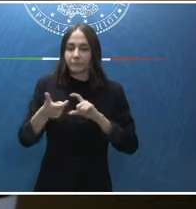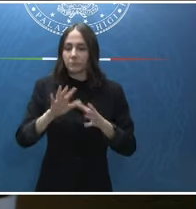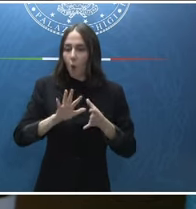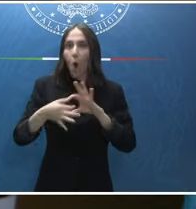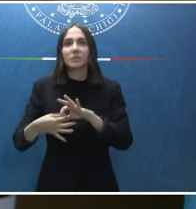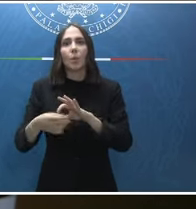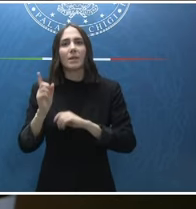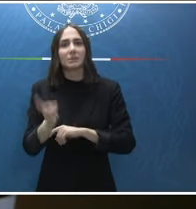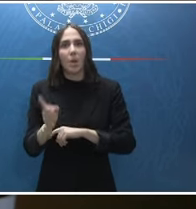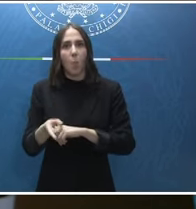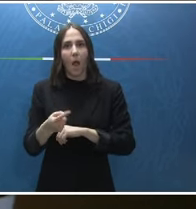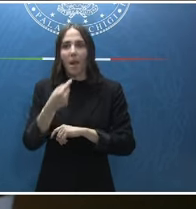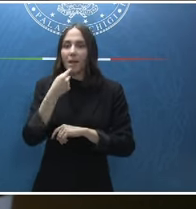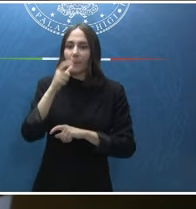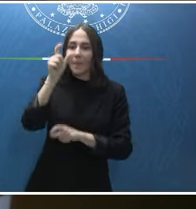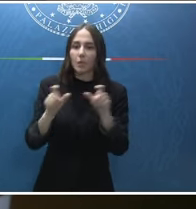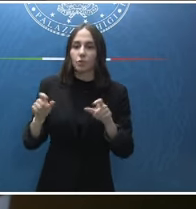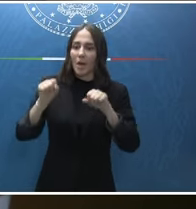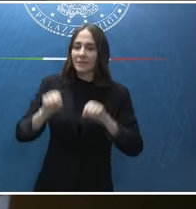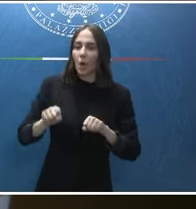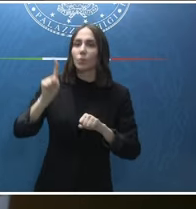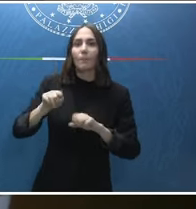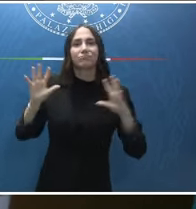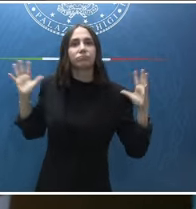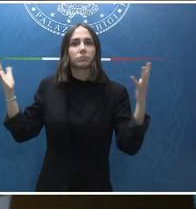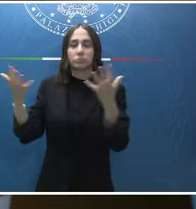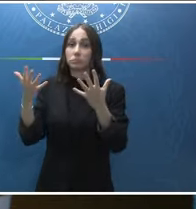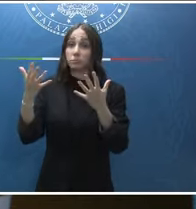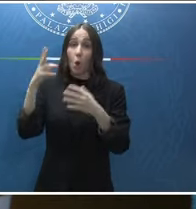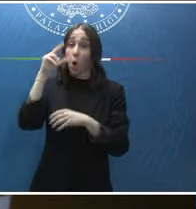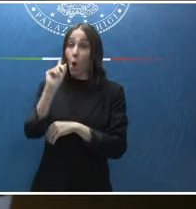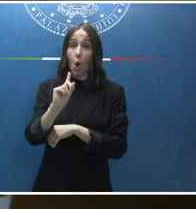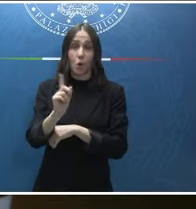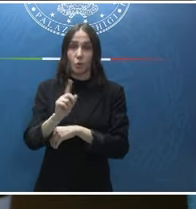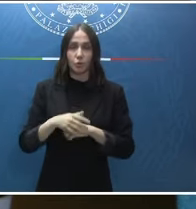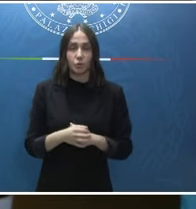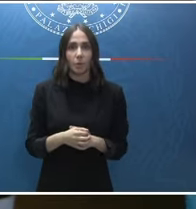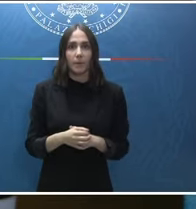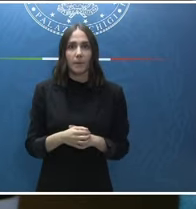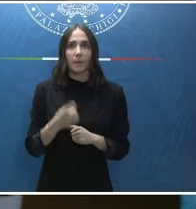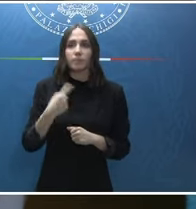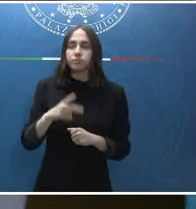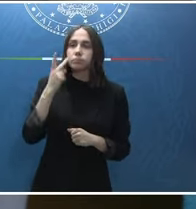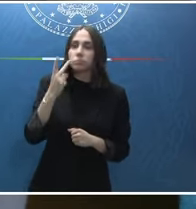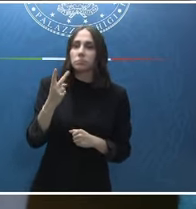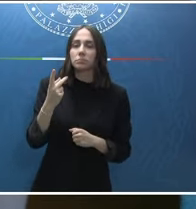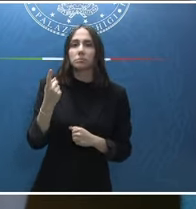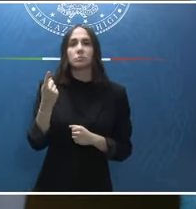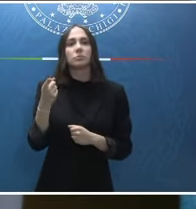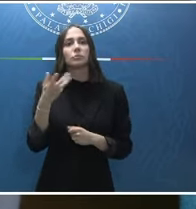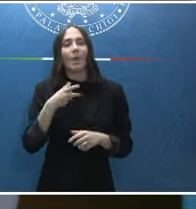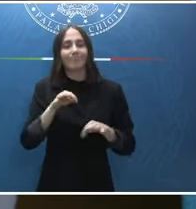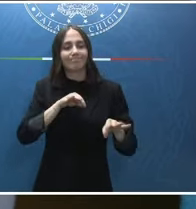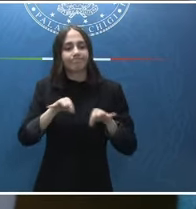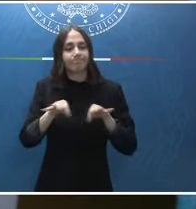hanno sulla salute delle persone e su tutto ciò che li circonda. Assistiamo spesso inoltre a delle strategie di